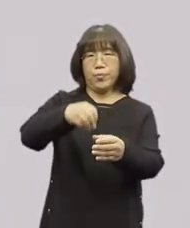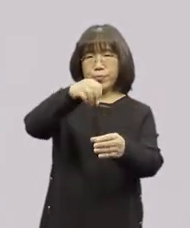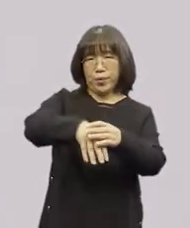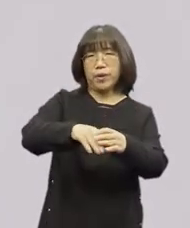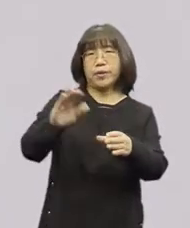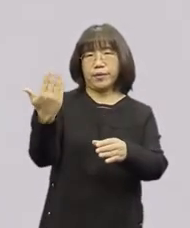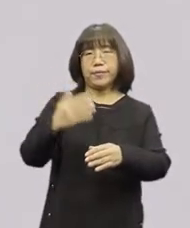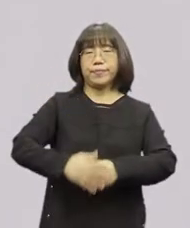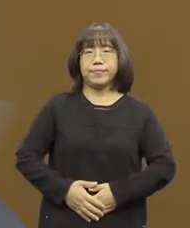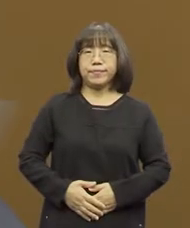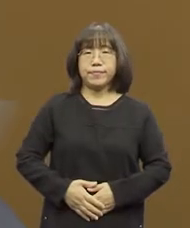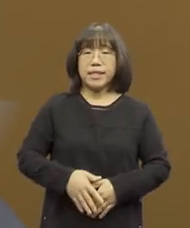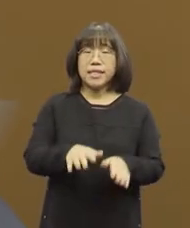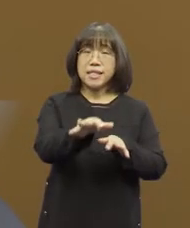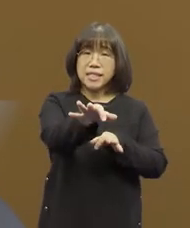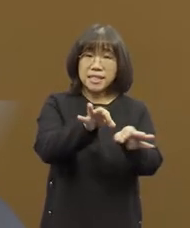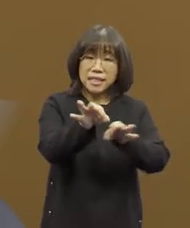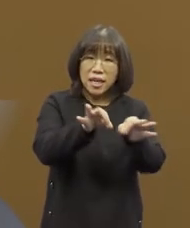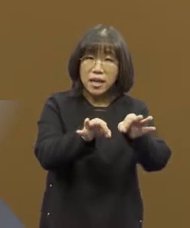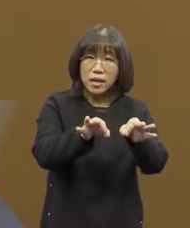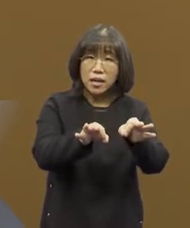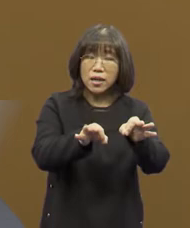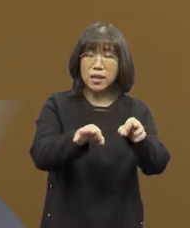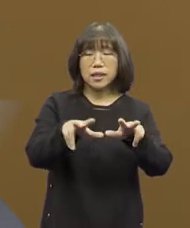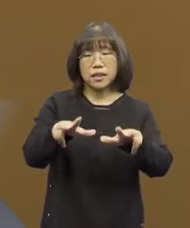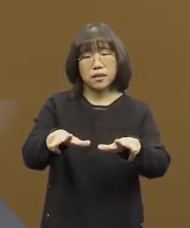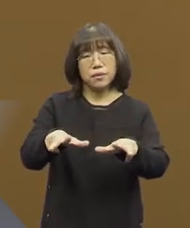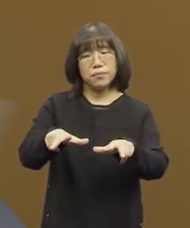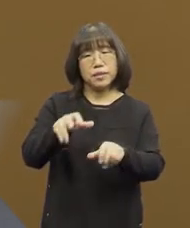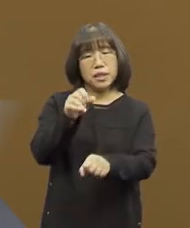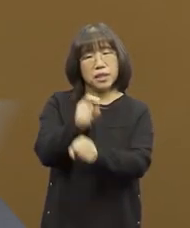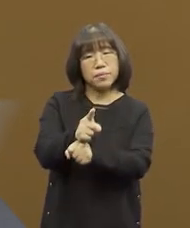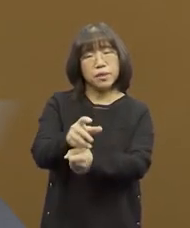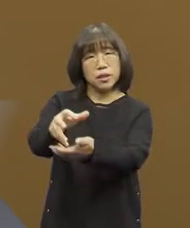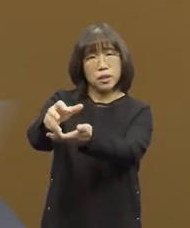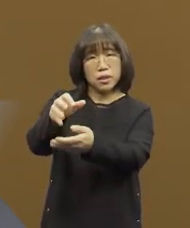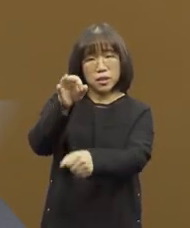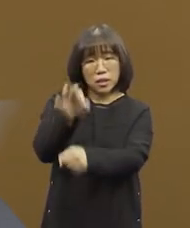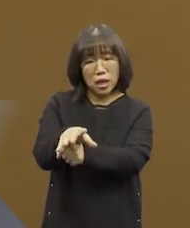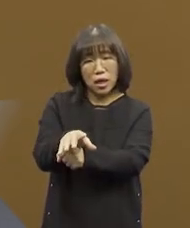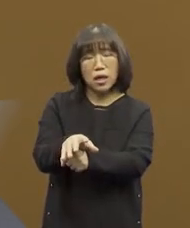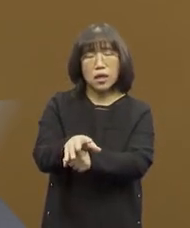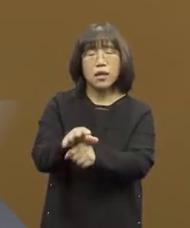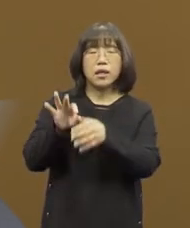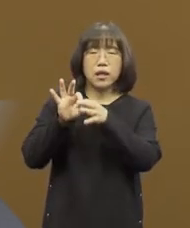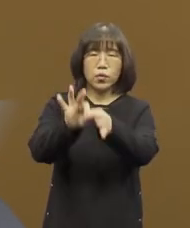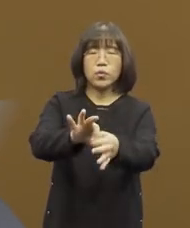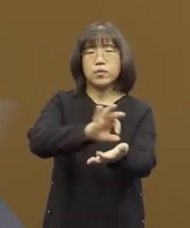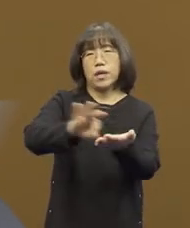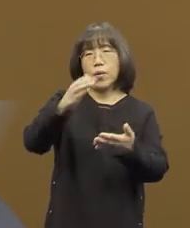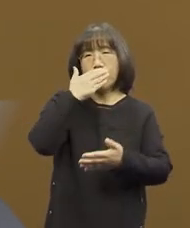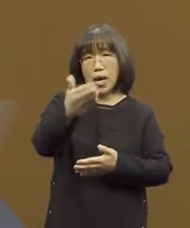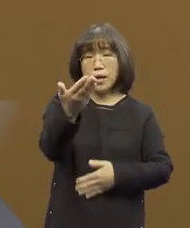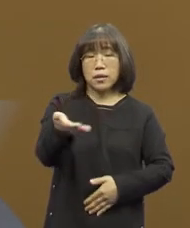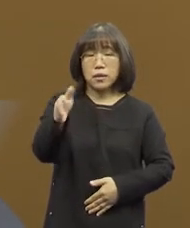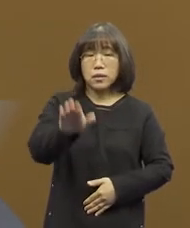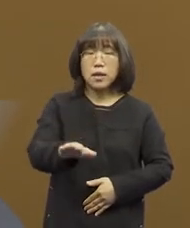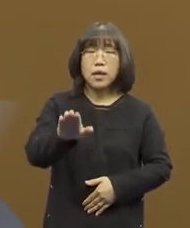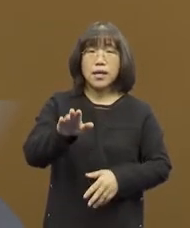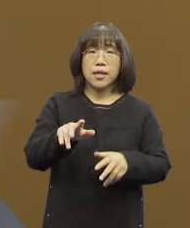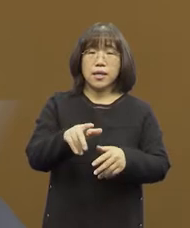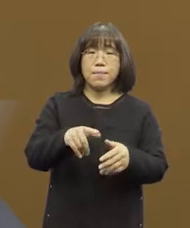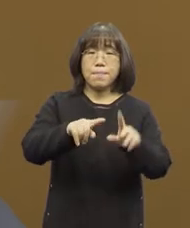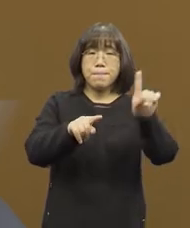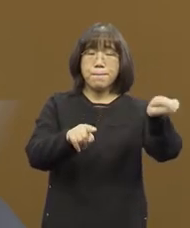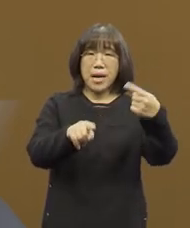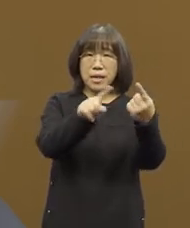합니다. 시중에 유통 중이거나 이미 구매한 100리터 종량제 봉투는 계속 사용이 가능합니다. 다만